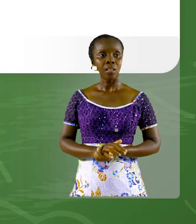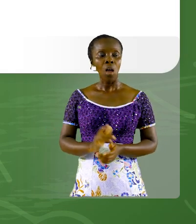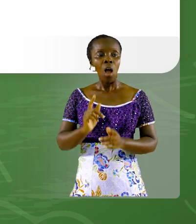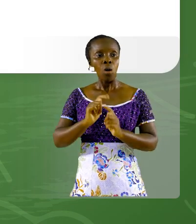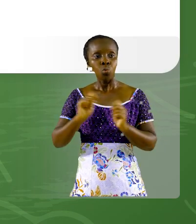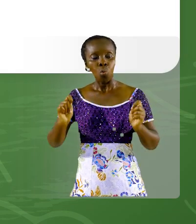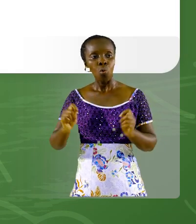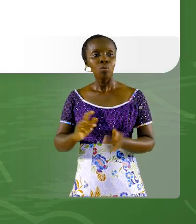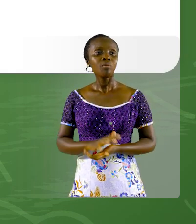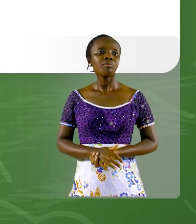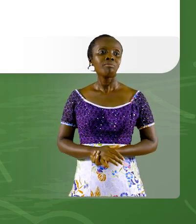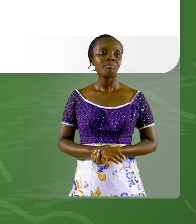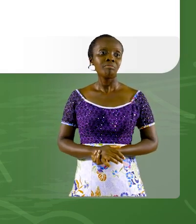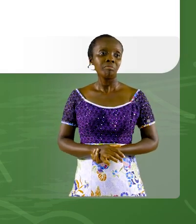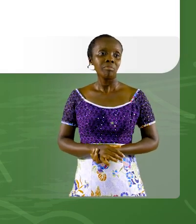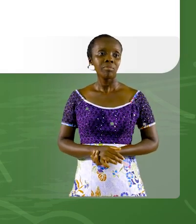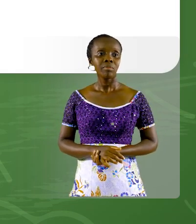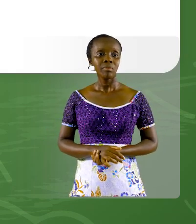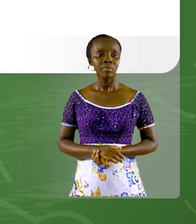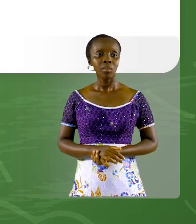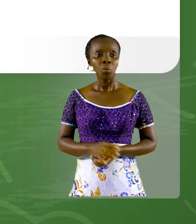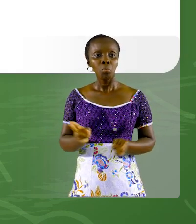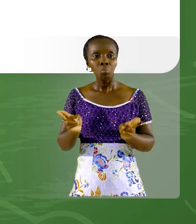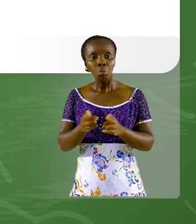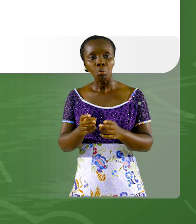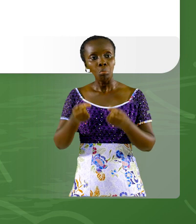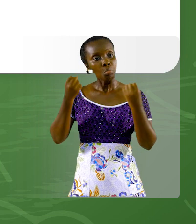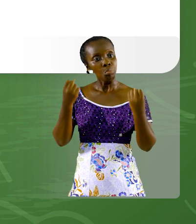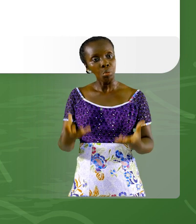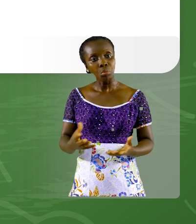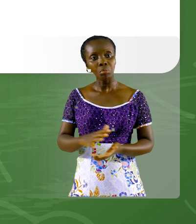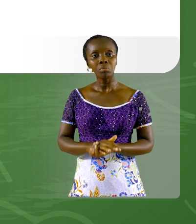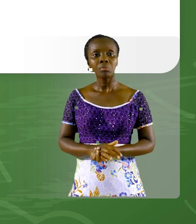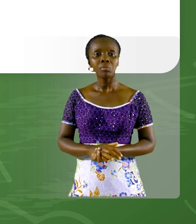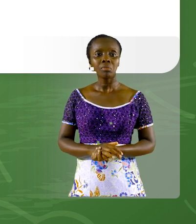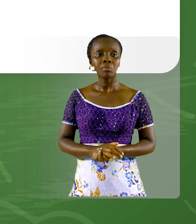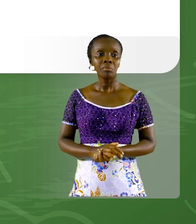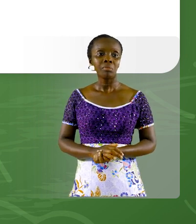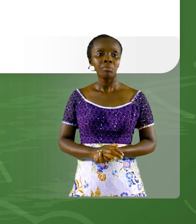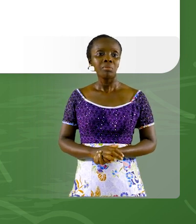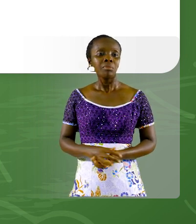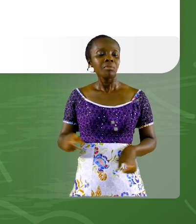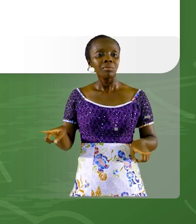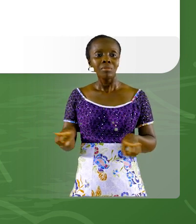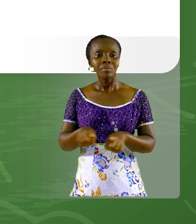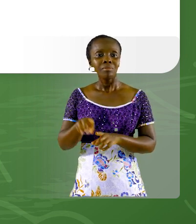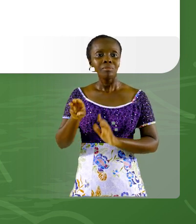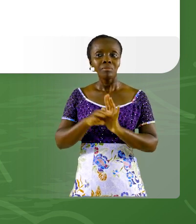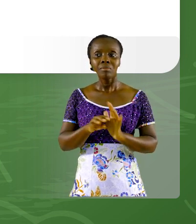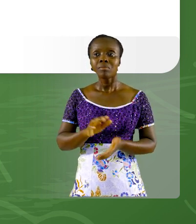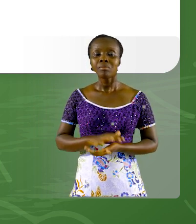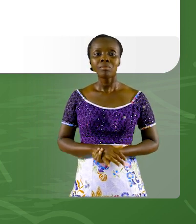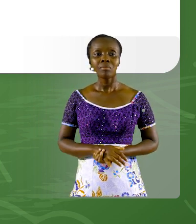trop, assez, peu, beaucoup, tellement.